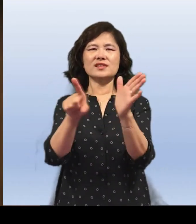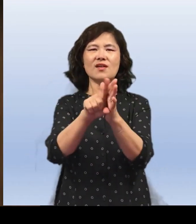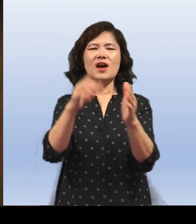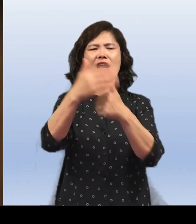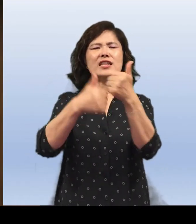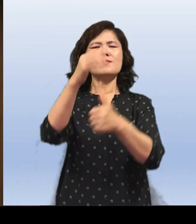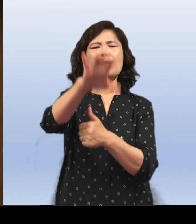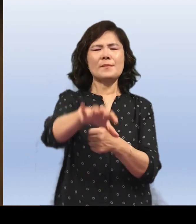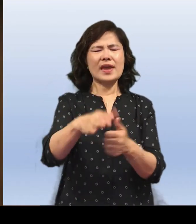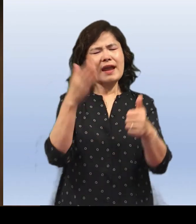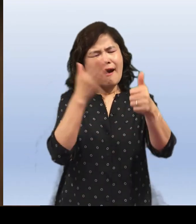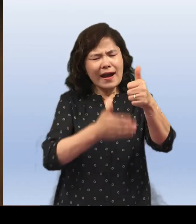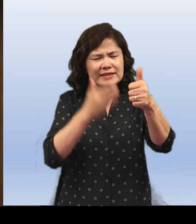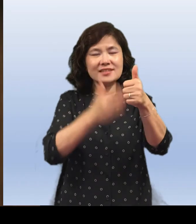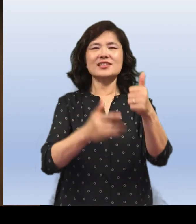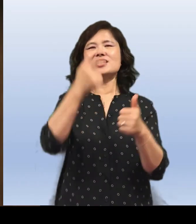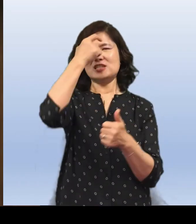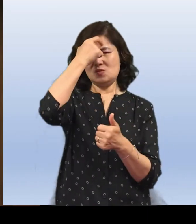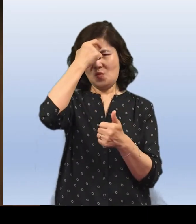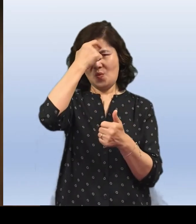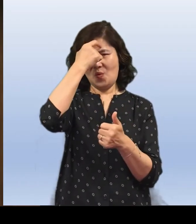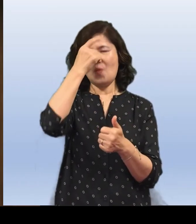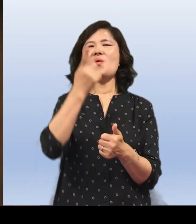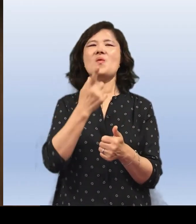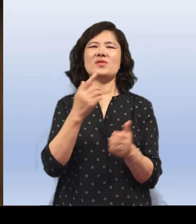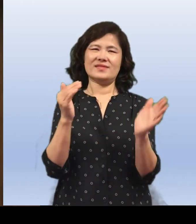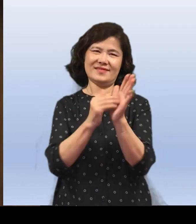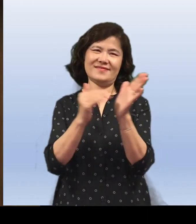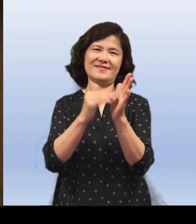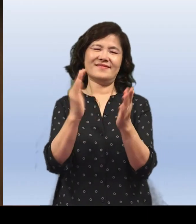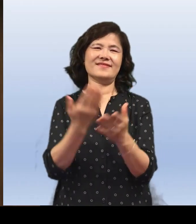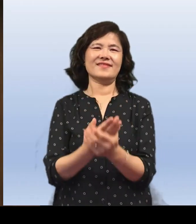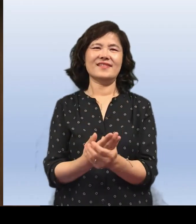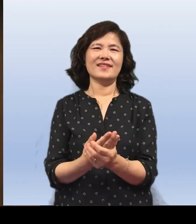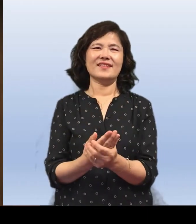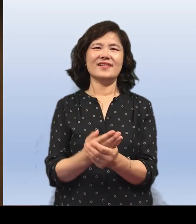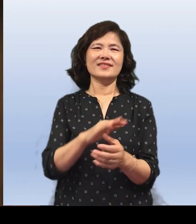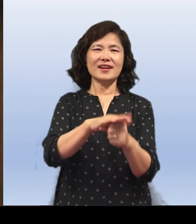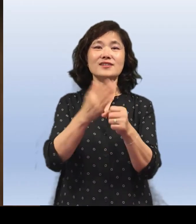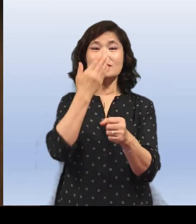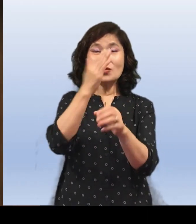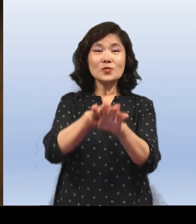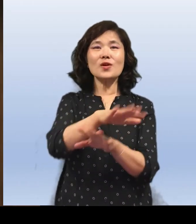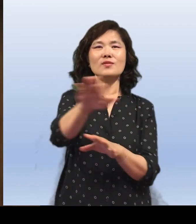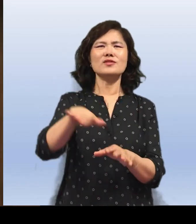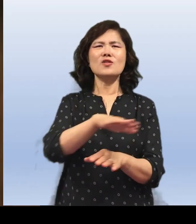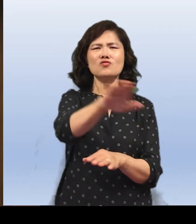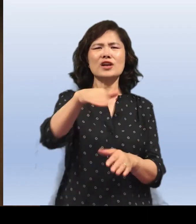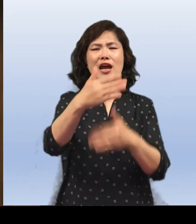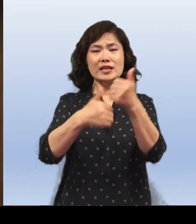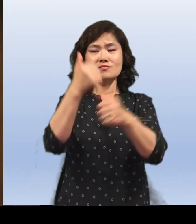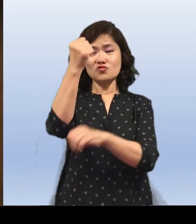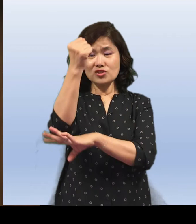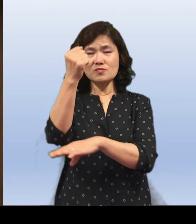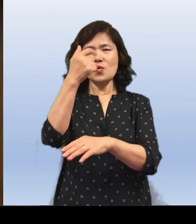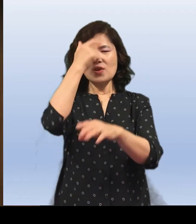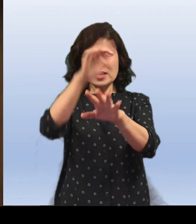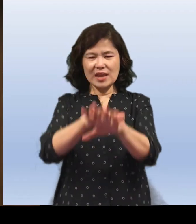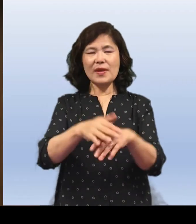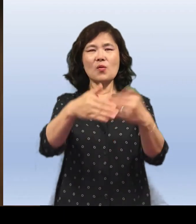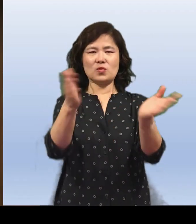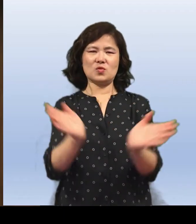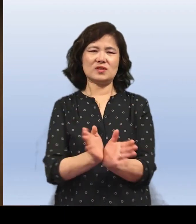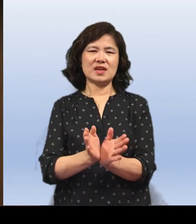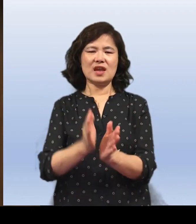하나님 앞에 간절히 기도하셨습니다. 사랑하는 성도 여러분, 우리가 하나님을 중심으로 예배